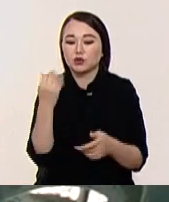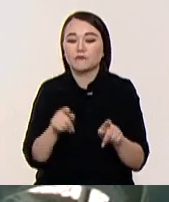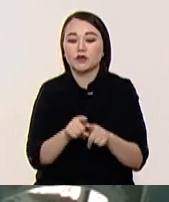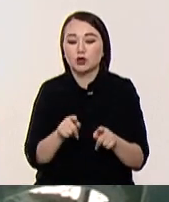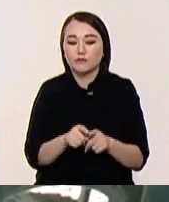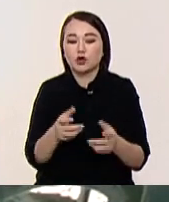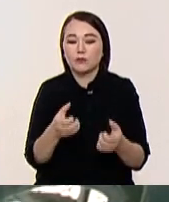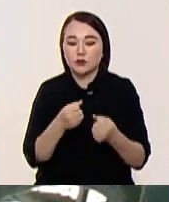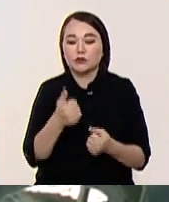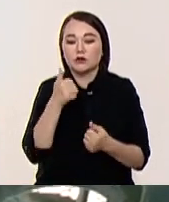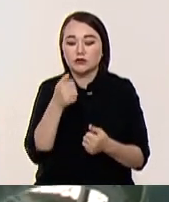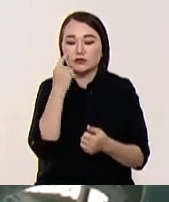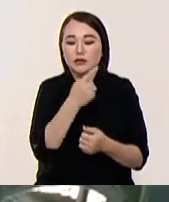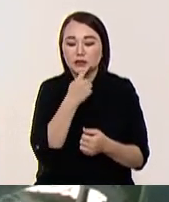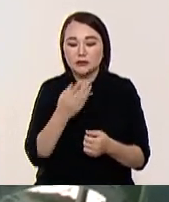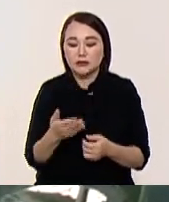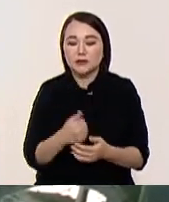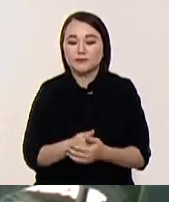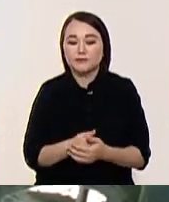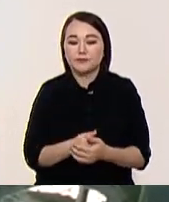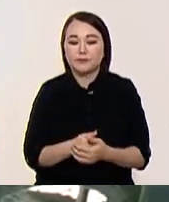равно берут хорошо ягоду. Вот. И